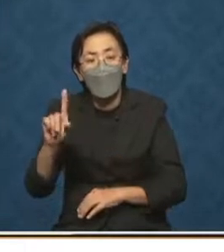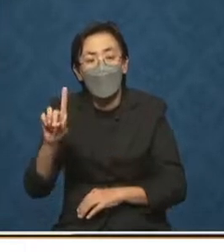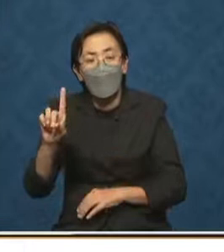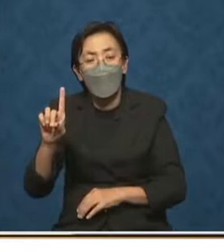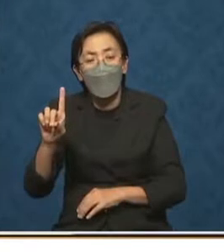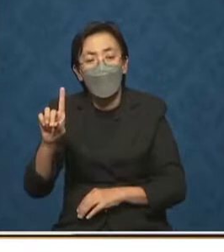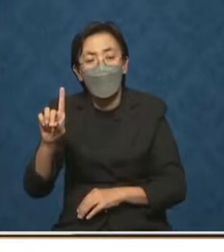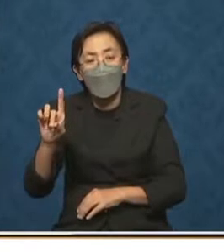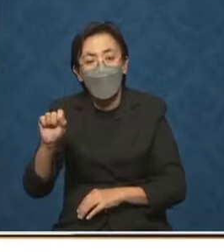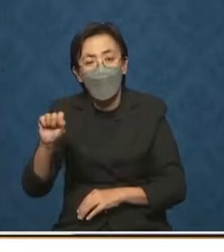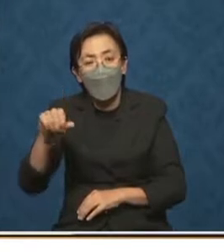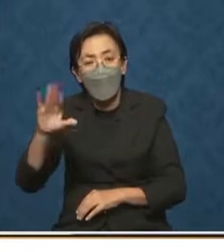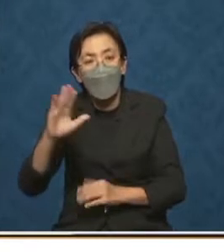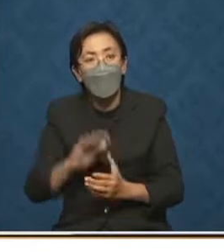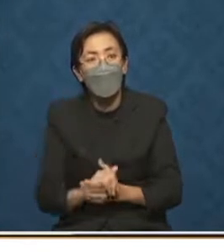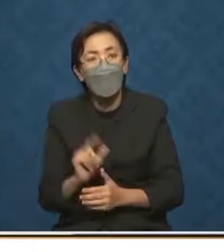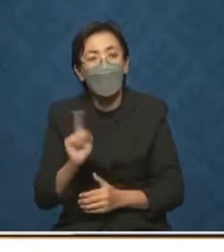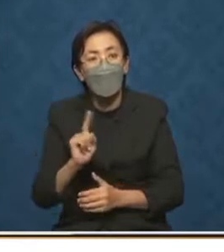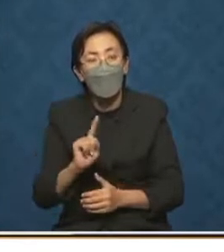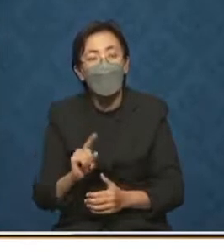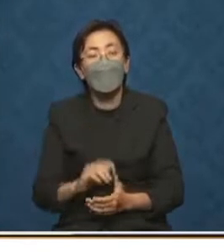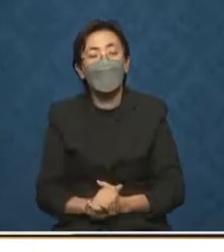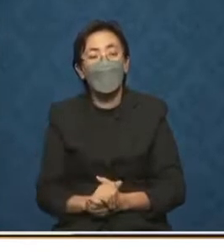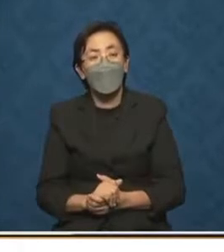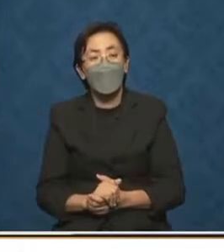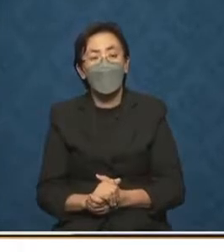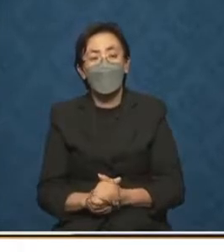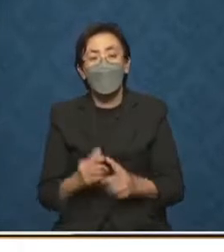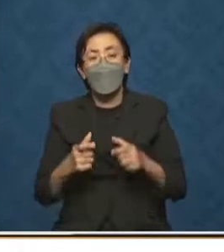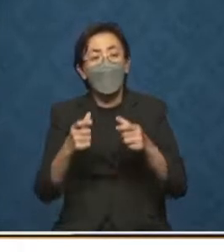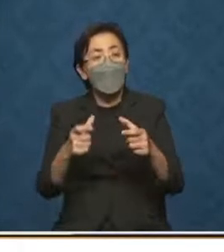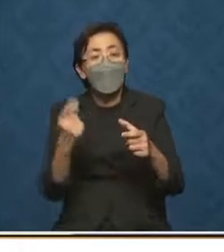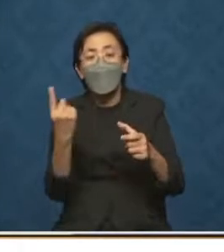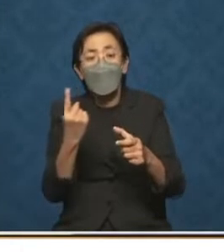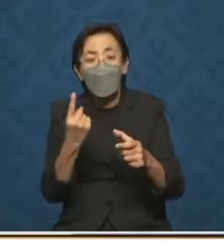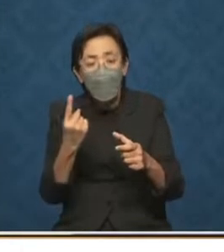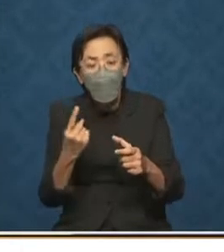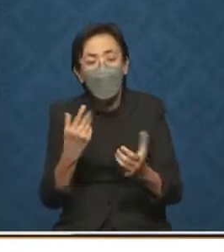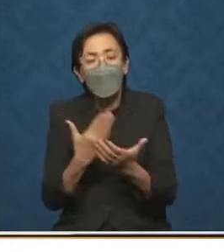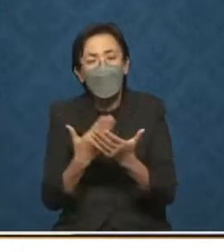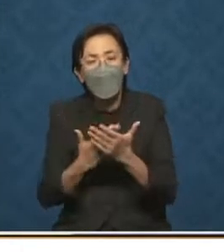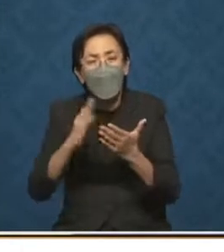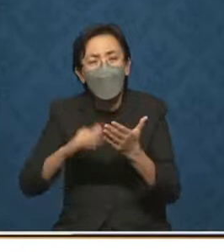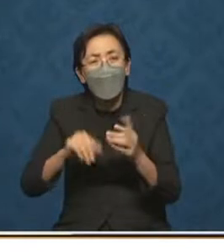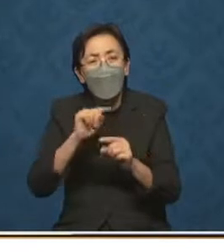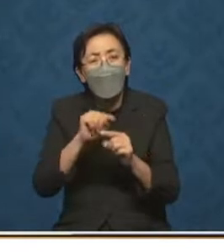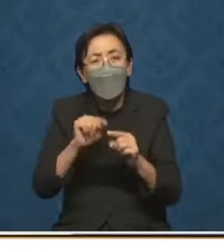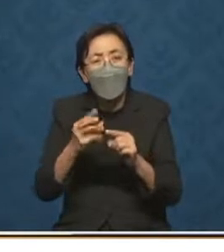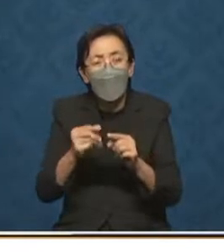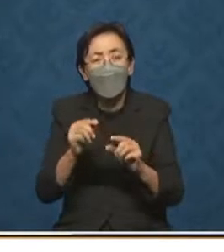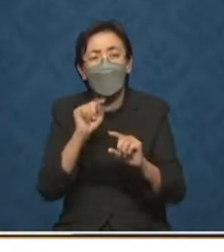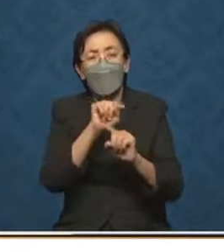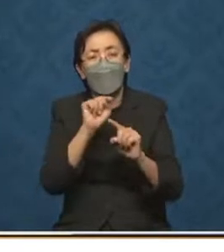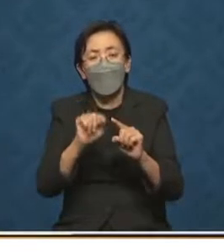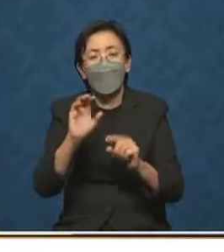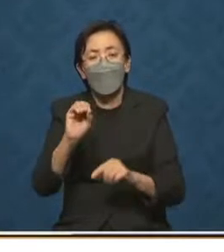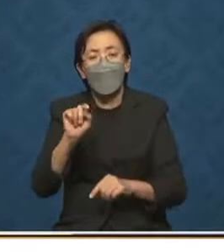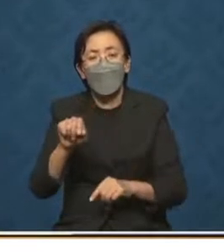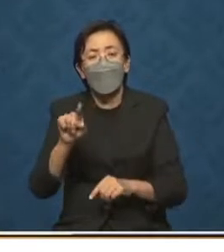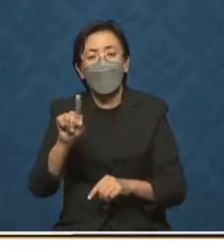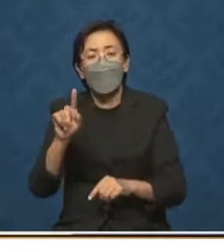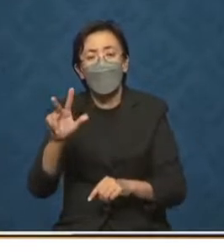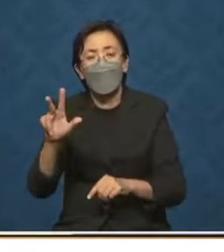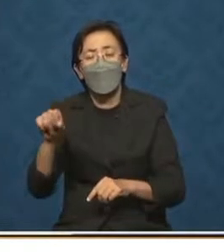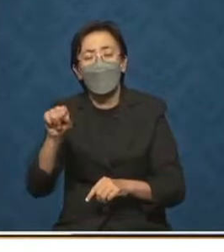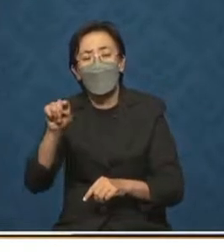พิเศษตรงที่ไปยื่น 2 ห้างเดียวคิดอัราเฉลียนะครับในการรถสัดส่วนประเซ็นต์เท่ากับ 0.13%อง